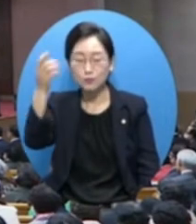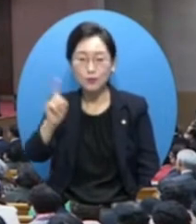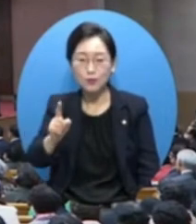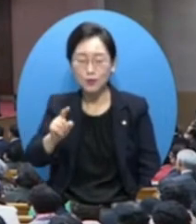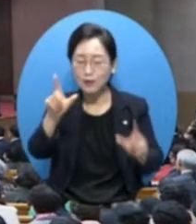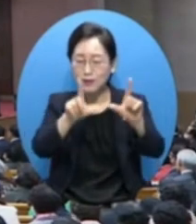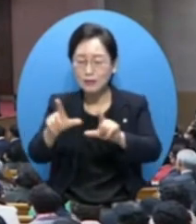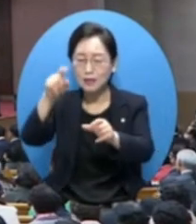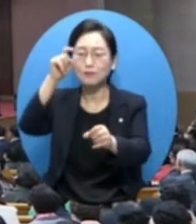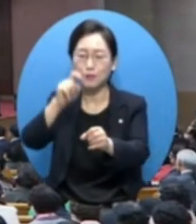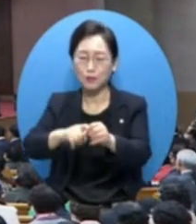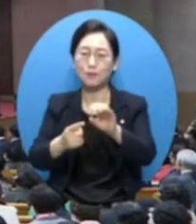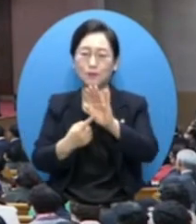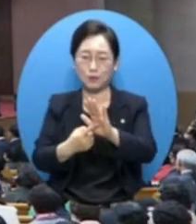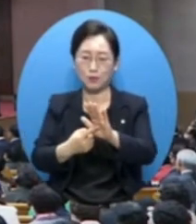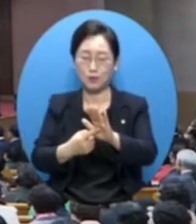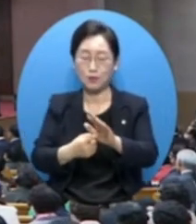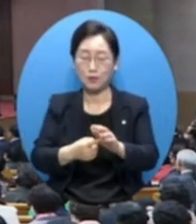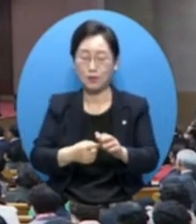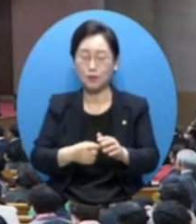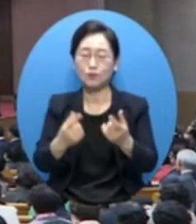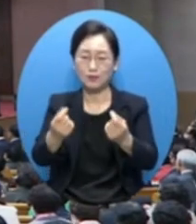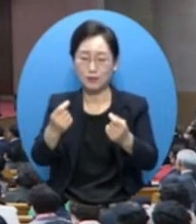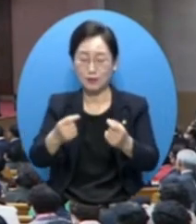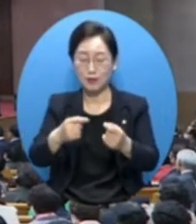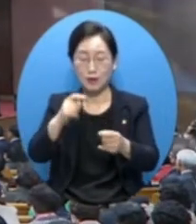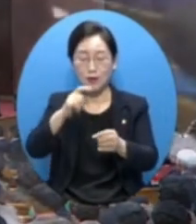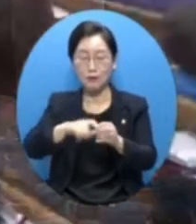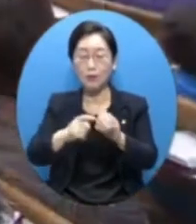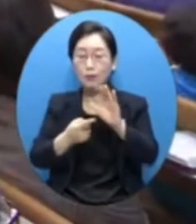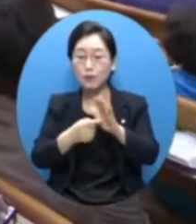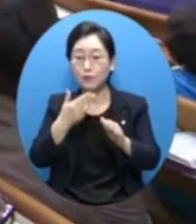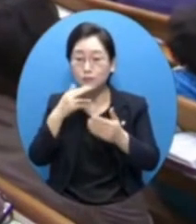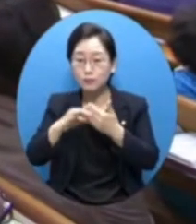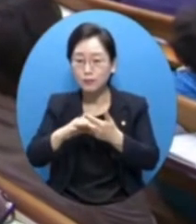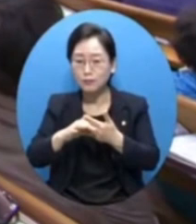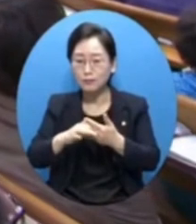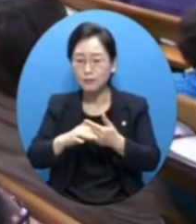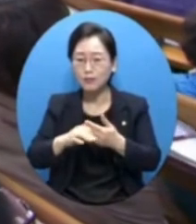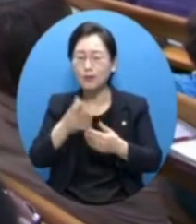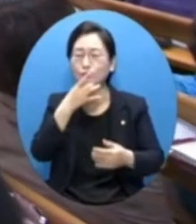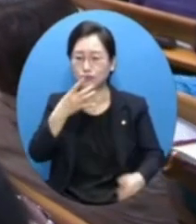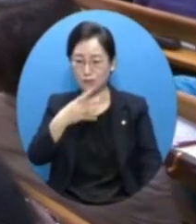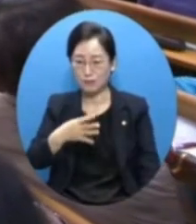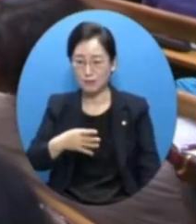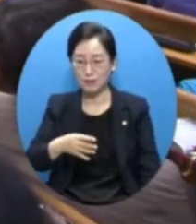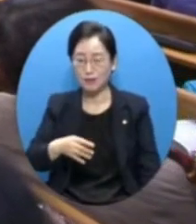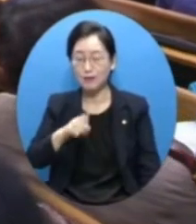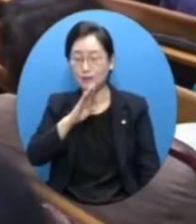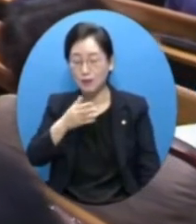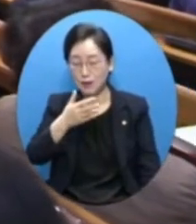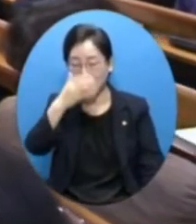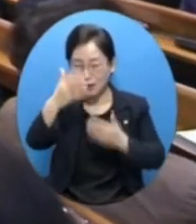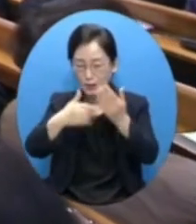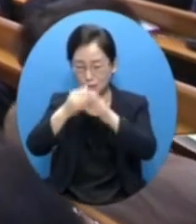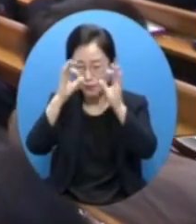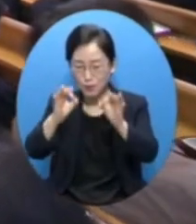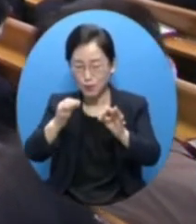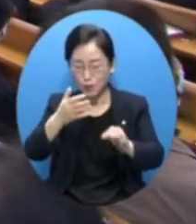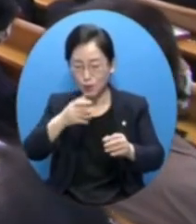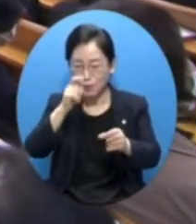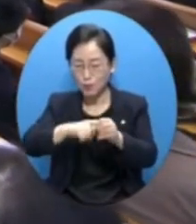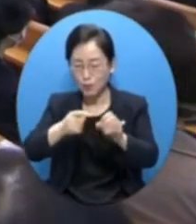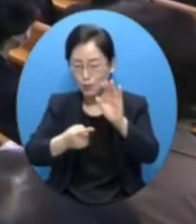목표입니다. 목표 없이 사는 인생처럼 불행한 인생이 없습니다. 우리가 꿈과 목표를 갖고 나갈 때 하나님께서 우리 꿈을 통해서 역사하시고 위대한 일을 이루시는